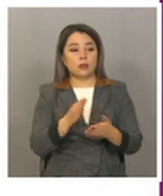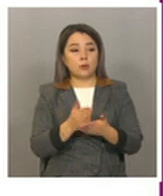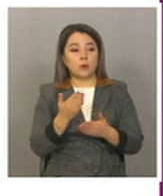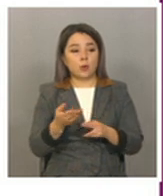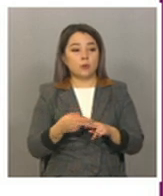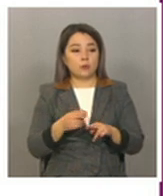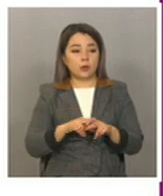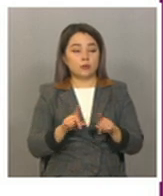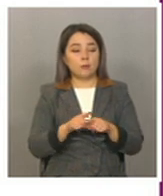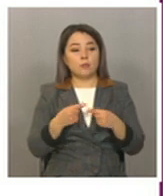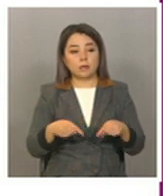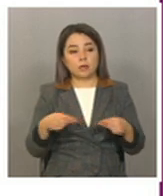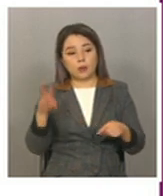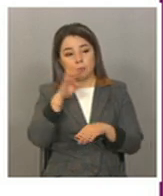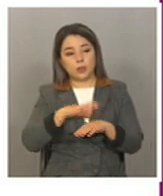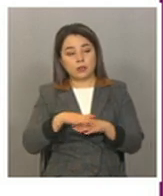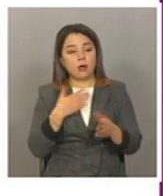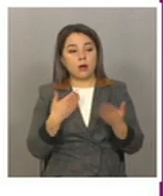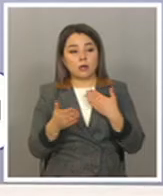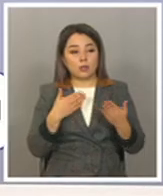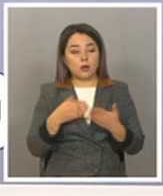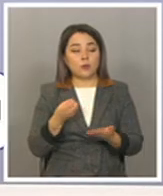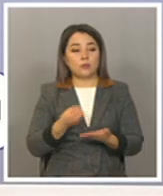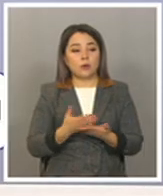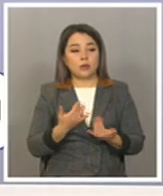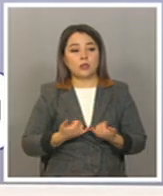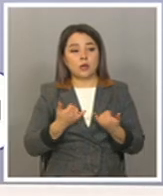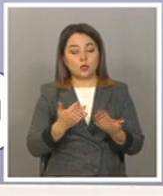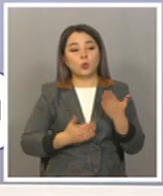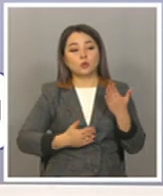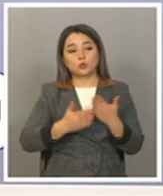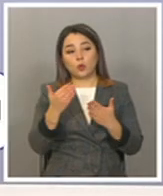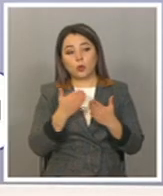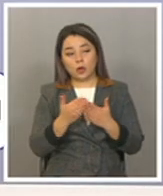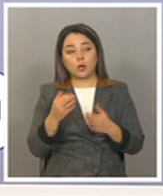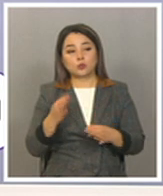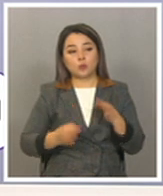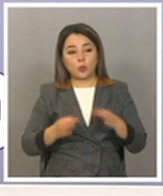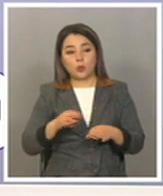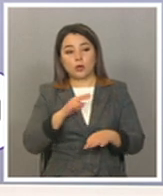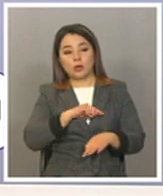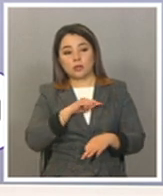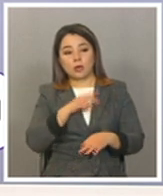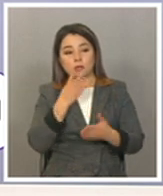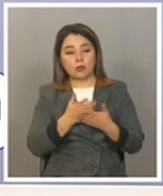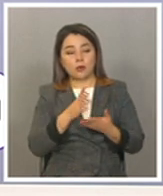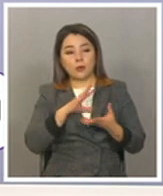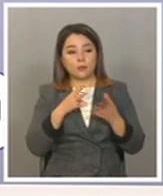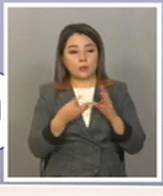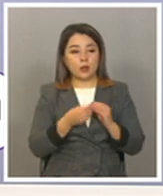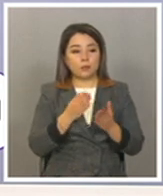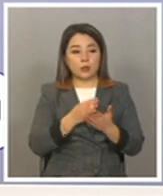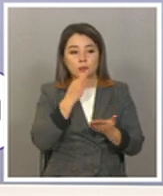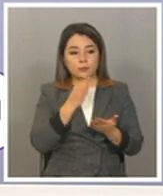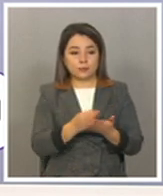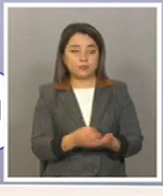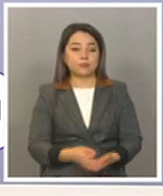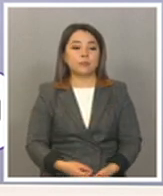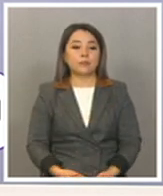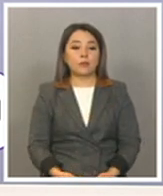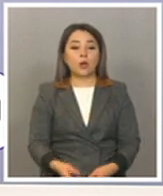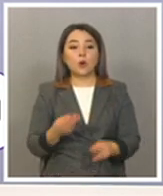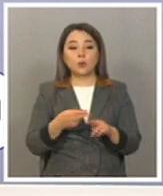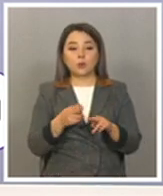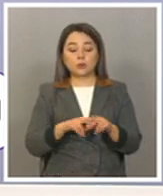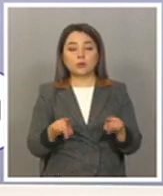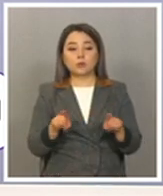басқа мемлекеттермен қарым-қатынасты бағалап, жоғары сот құқықтарын да иеленген болатын. Осы